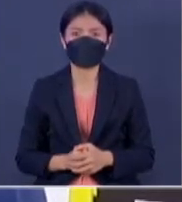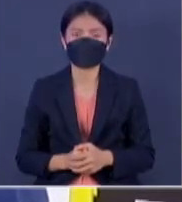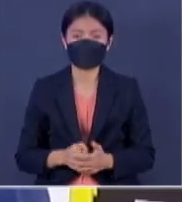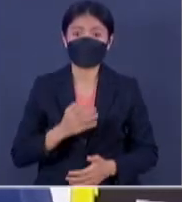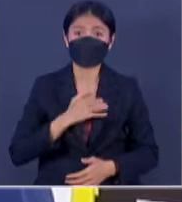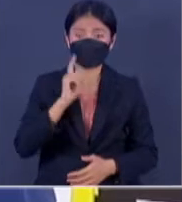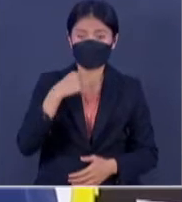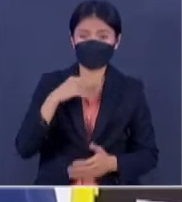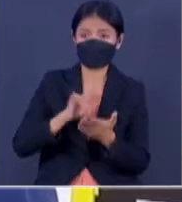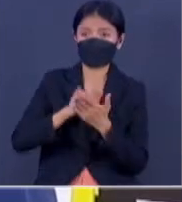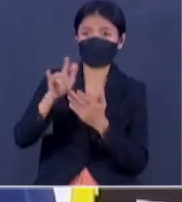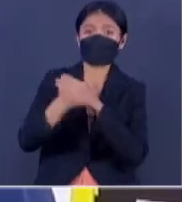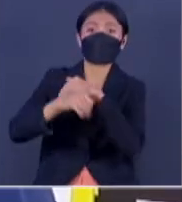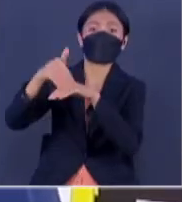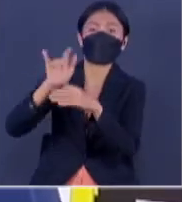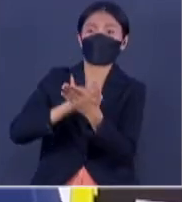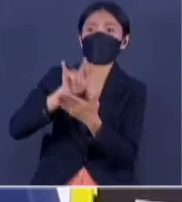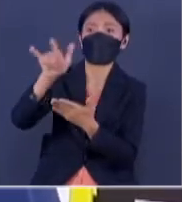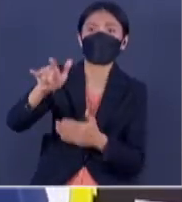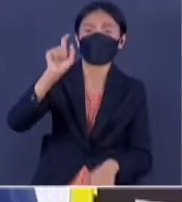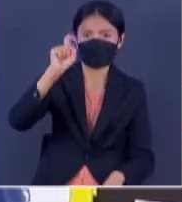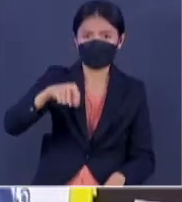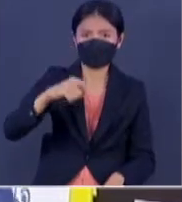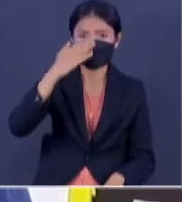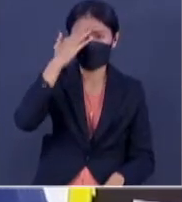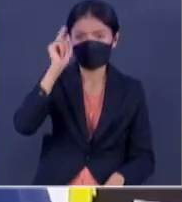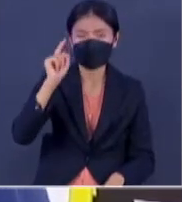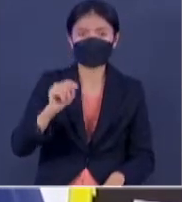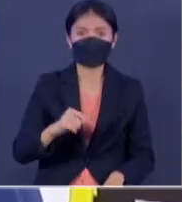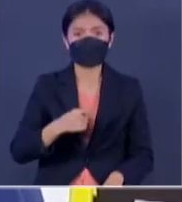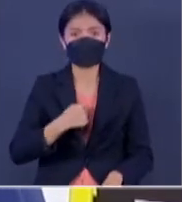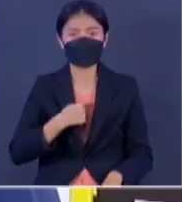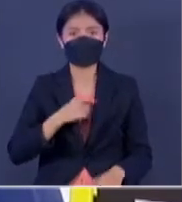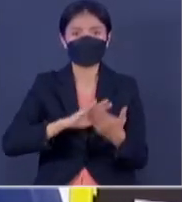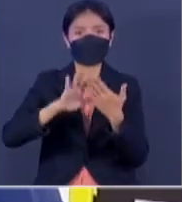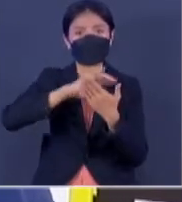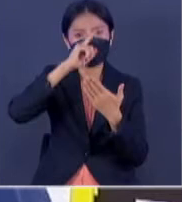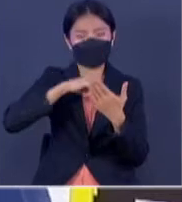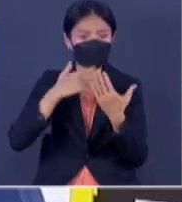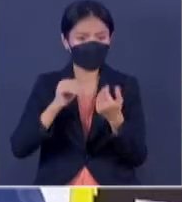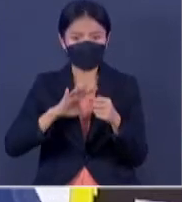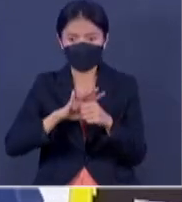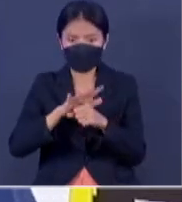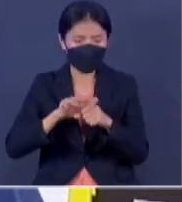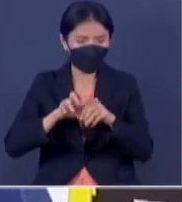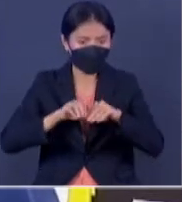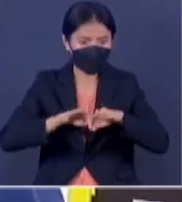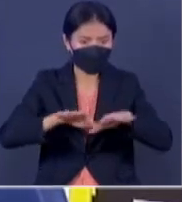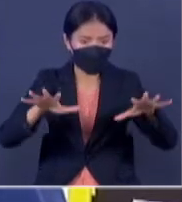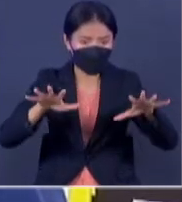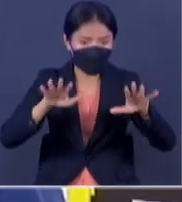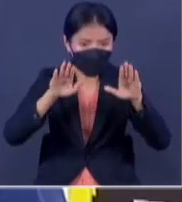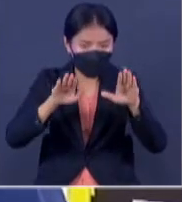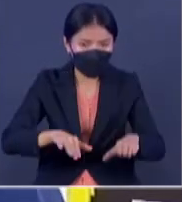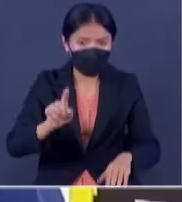ครับเราจะต้องไปเหมือนกับไปล้างบาลานซ์ความเสี่ยงว่าเราก็ไม่รู้ว่าเมืองไทยเนี่ยเหตุการณ์จะจบเร็วช้าแค่ไหนอะไรเงี้ยครับเราก็เลย